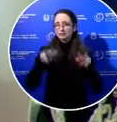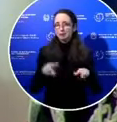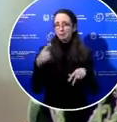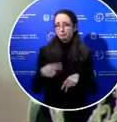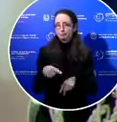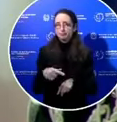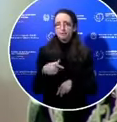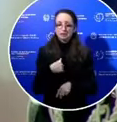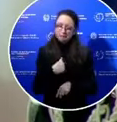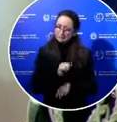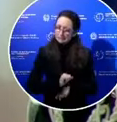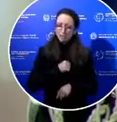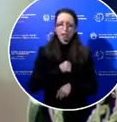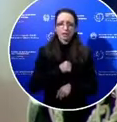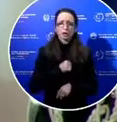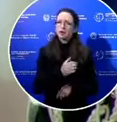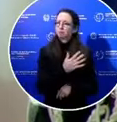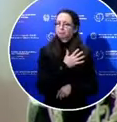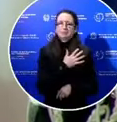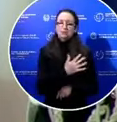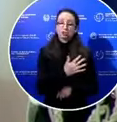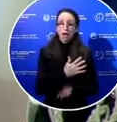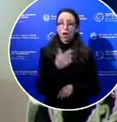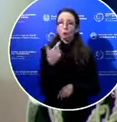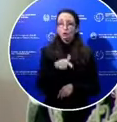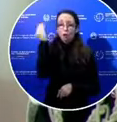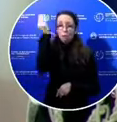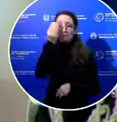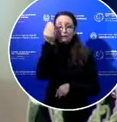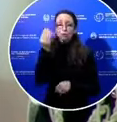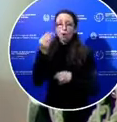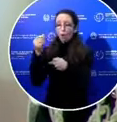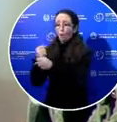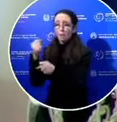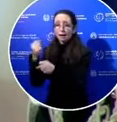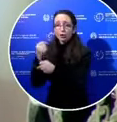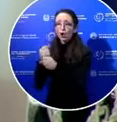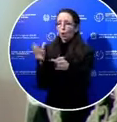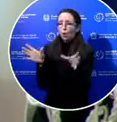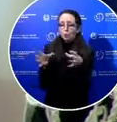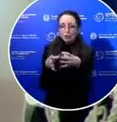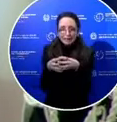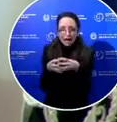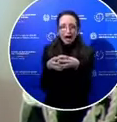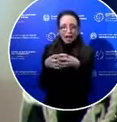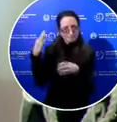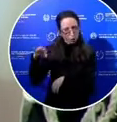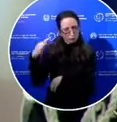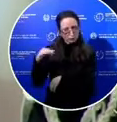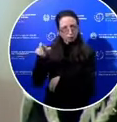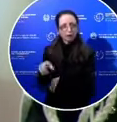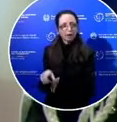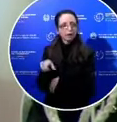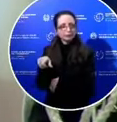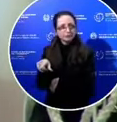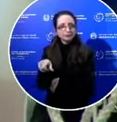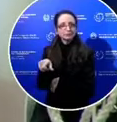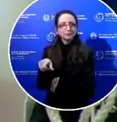provo con sincerità, lo dico soprattutto pensando agli operatori delle comunità, ai professionisti che sono